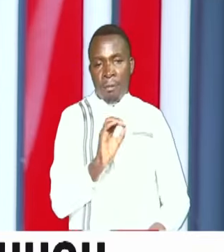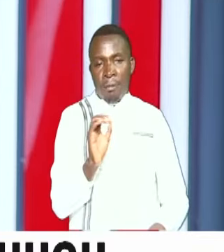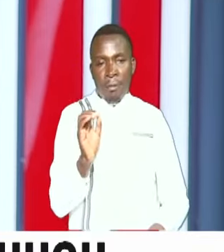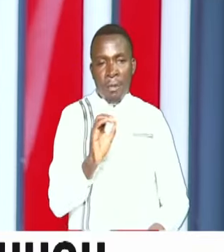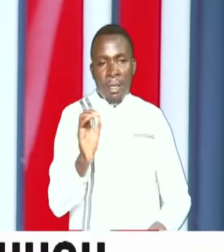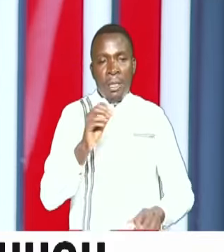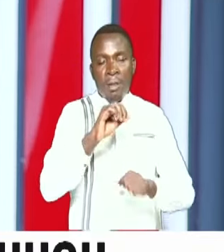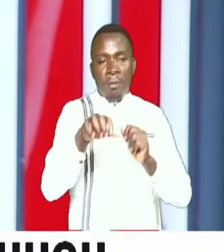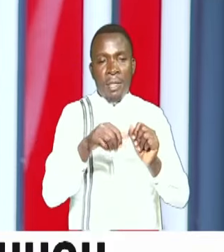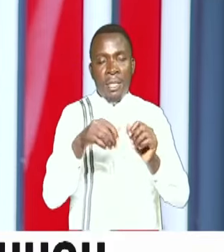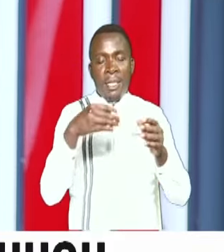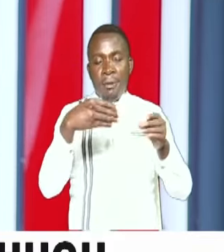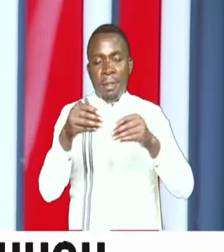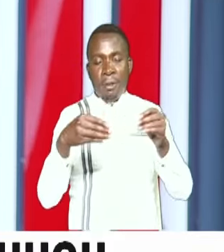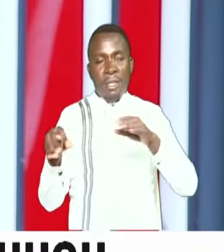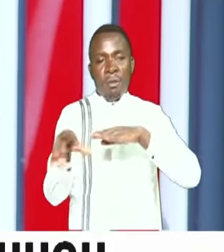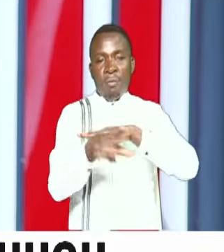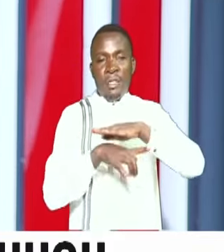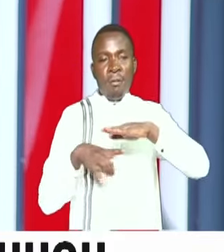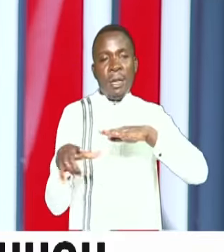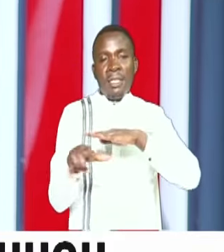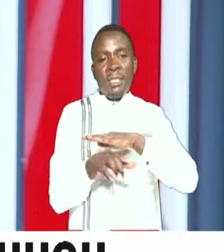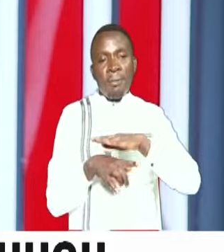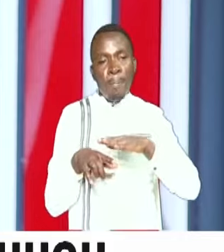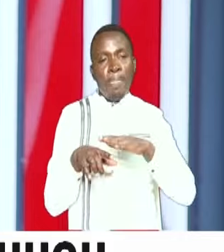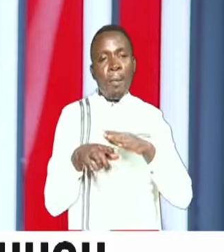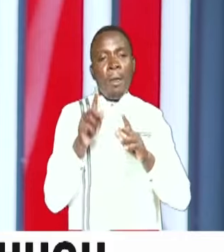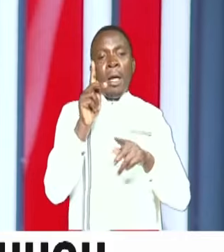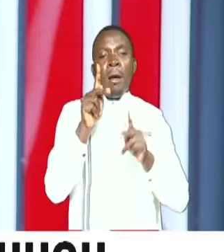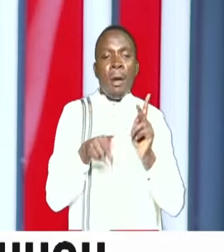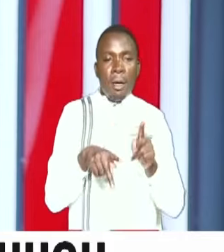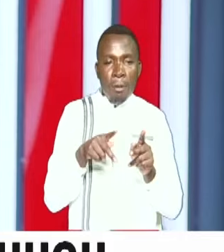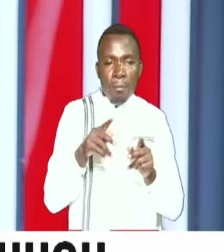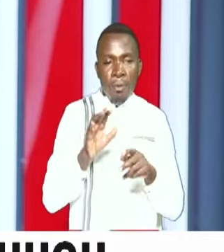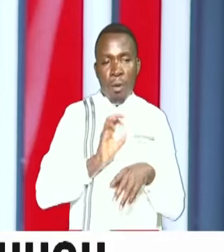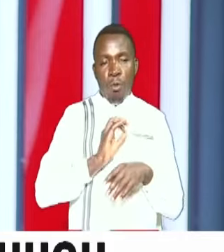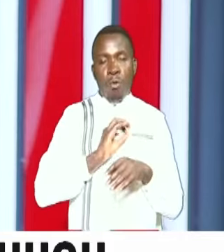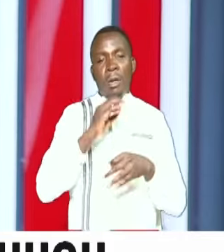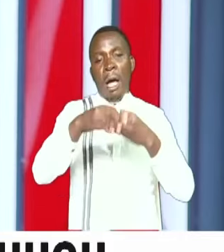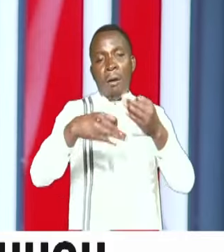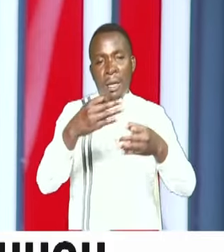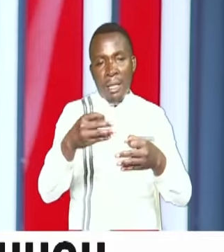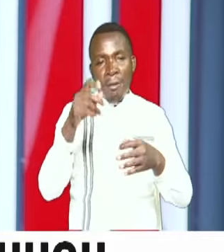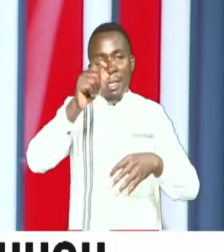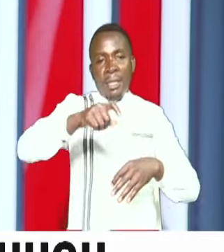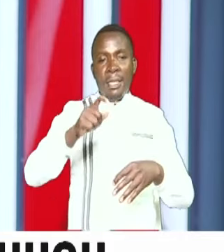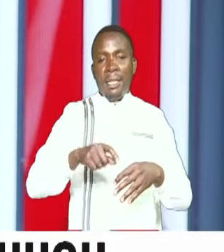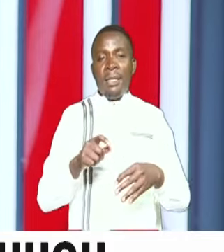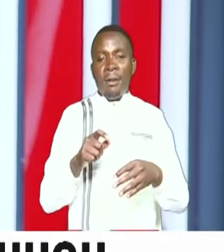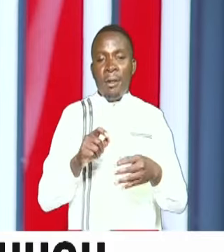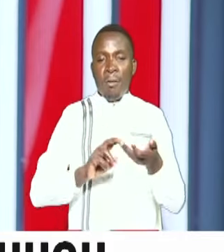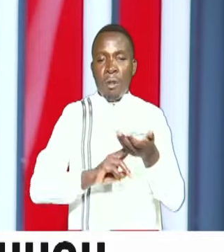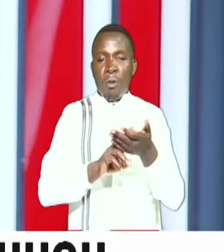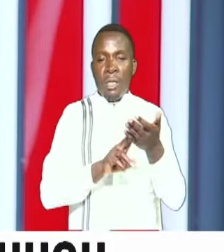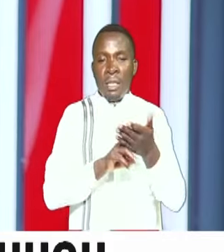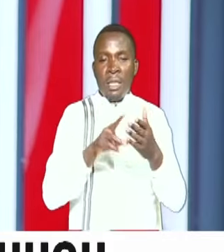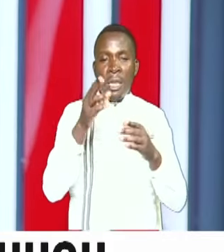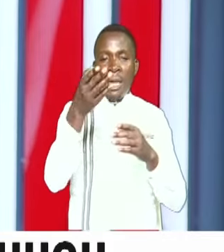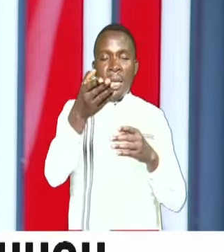na raw materials cyangwa se bya bindi abanyenganda bakenera ibikoresho bakoresha hari